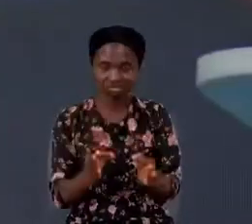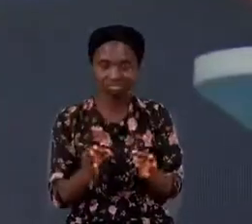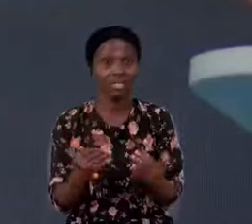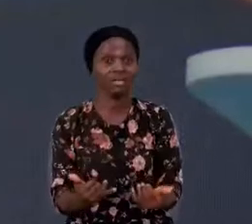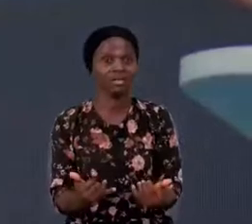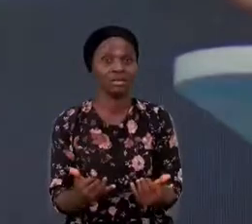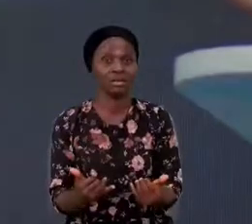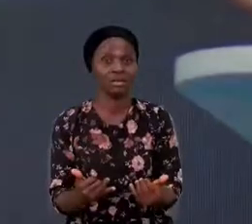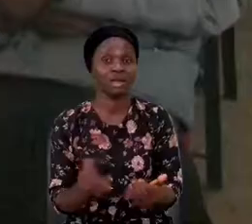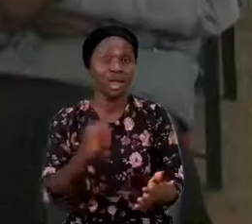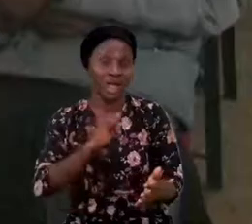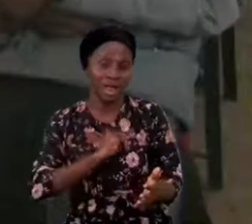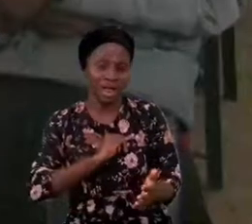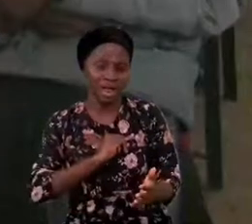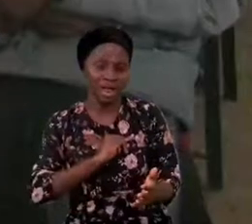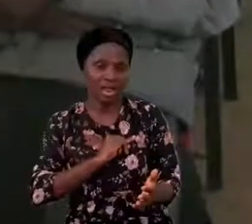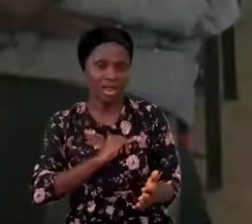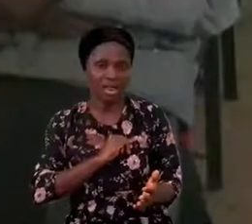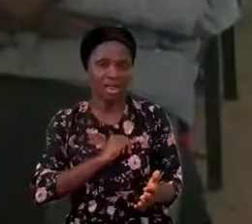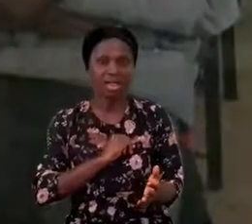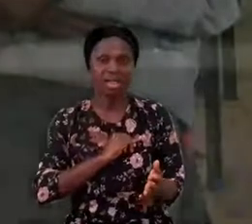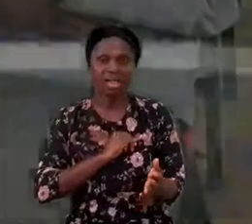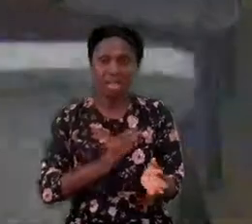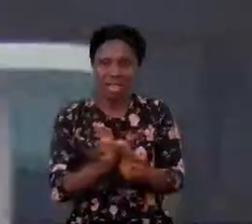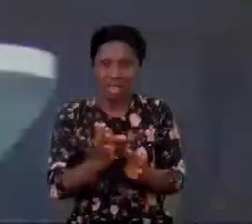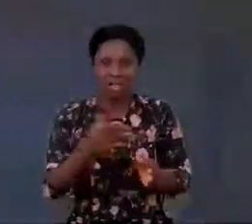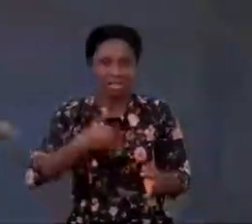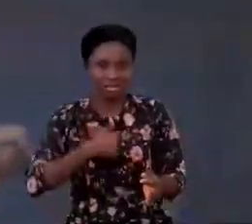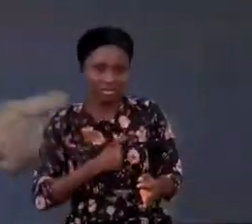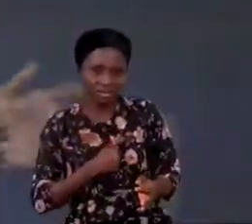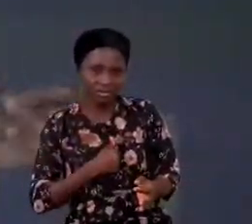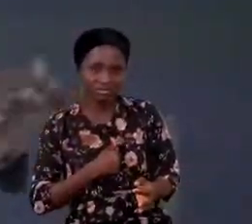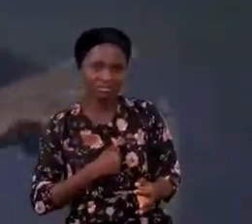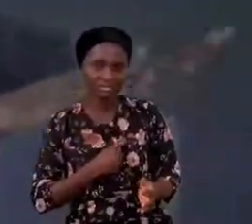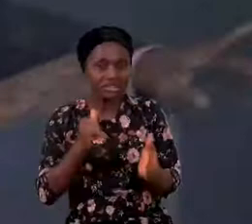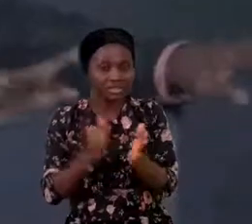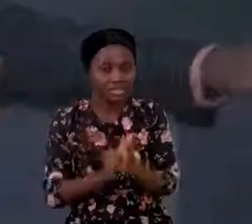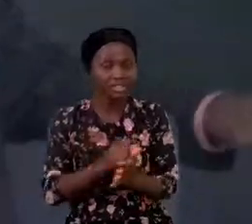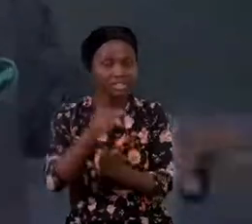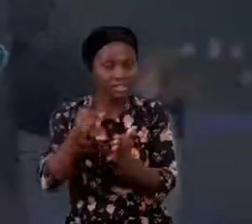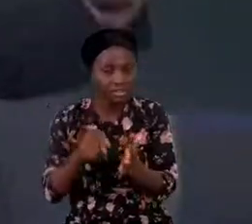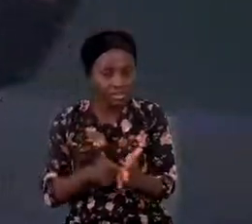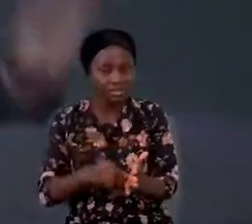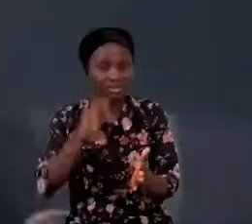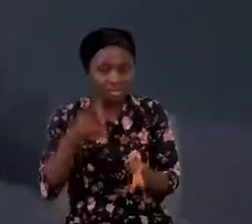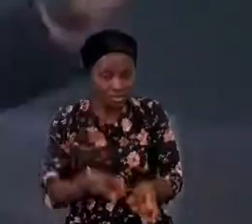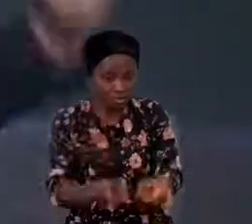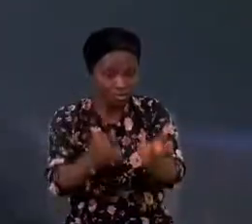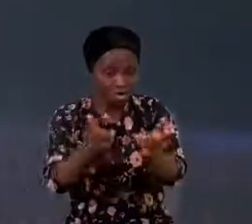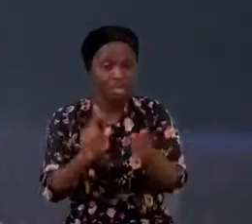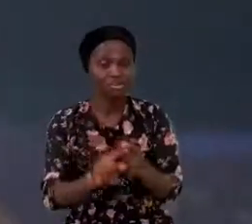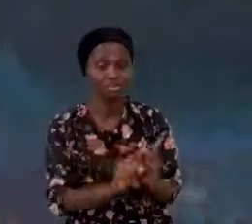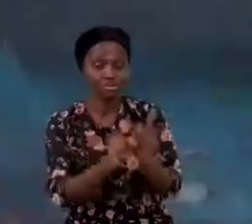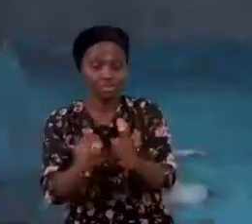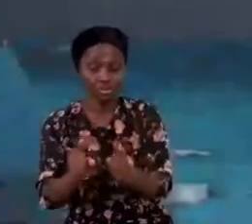Voici le chemin à suivre. Rien ne va vous arrêter. Et aujourd'hui, je voudrais vous dire, si vous